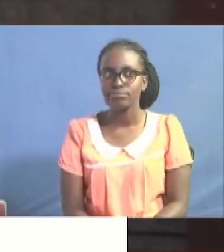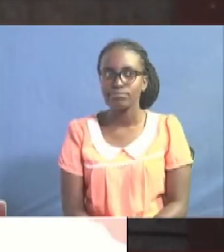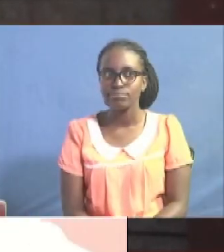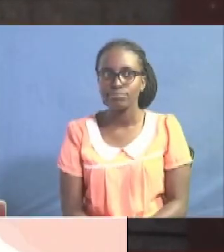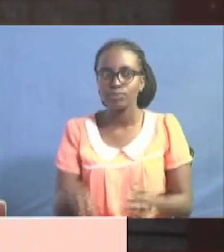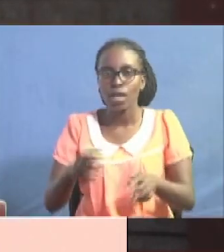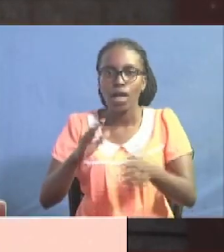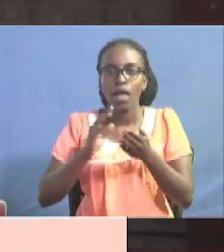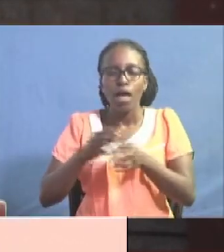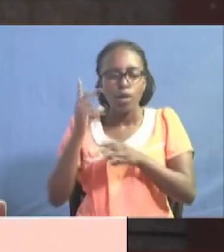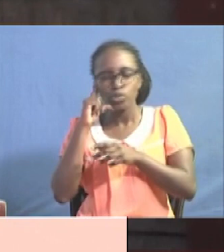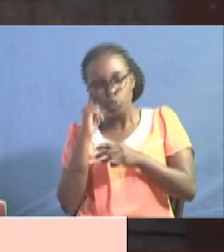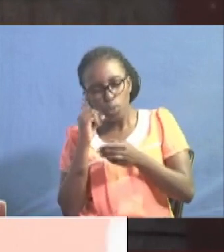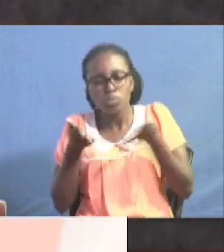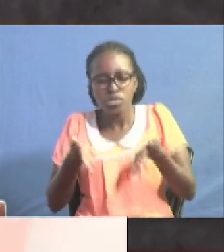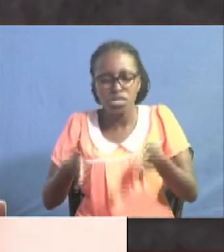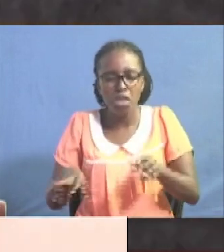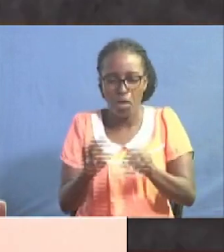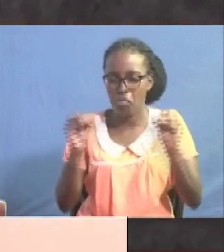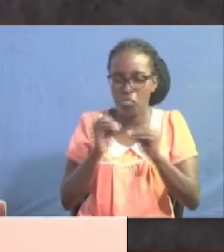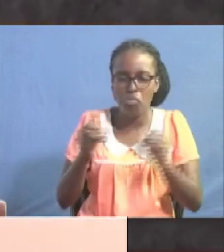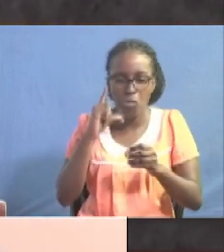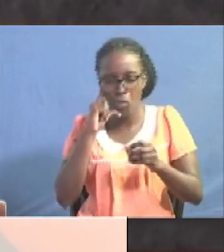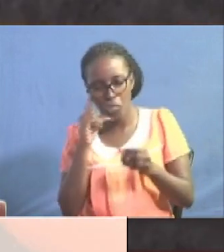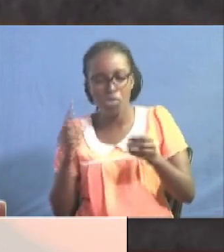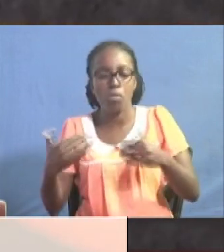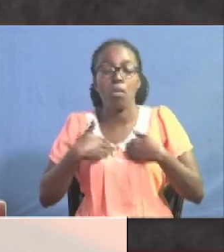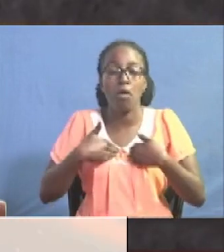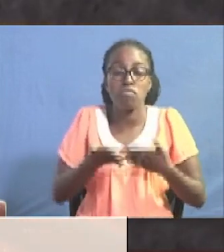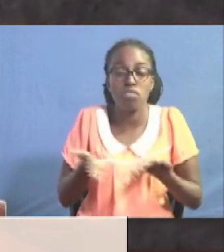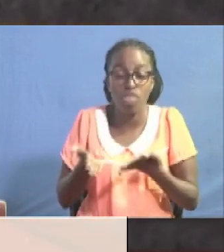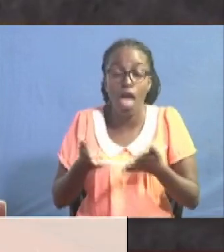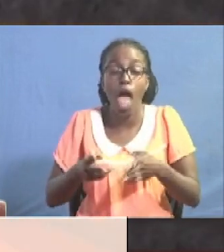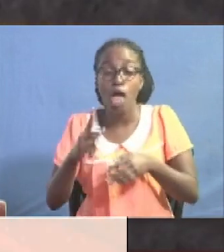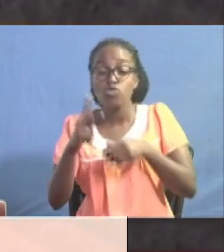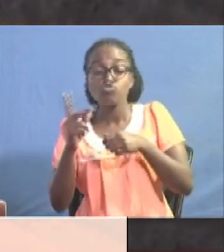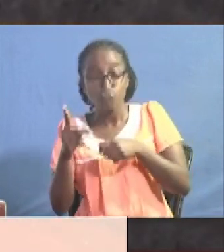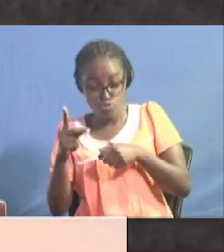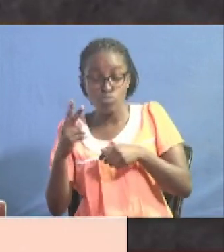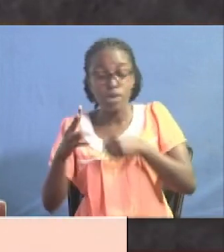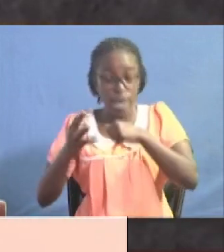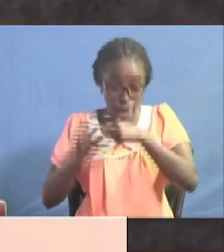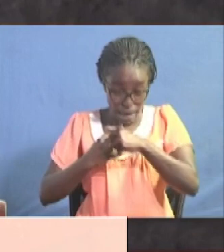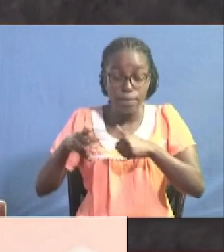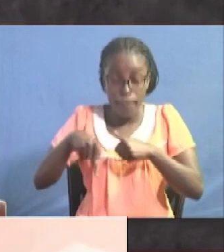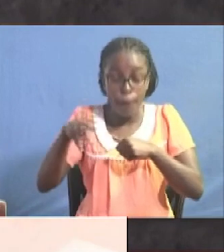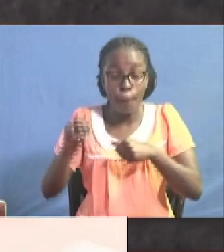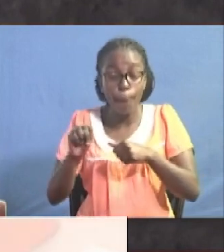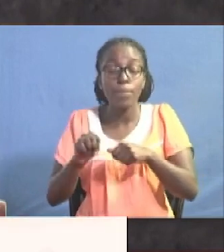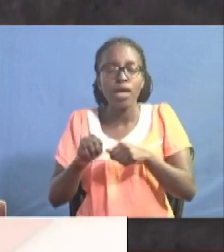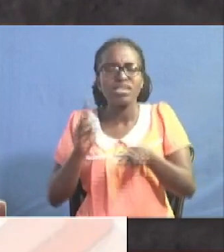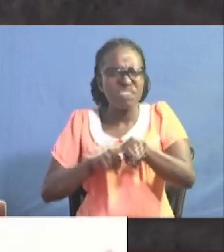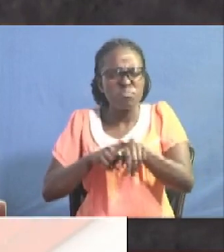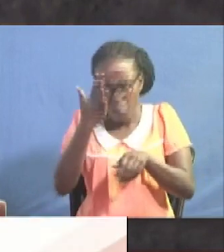na kuwaacha wanafunzi bila mahali pa kulala. Moto huo ulioanza saa 2 usiku Jumamosi unakisiwa kuanzishwa na